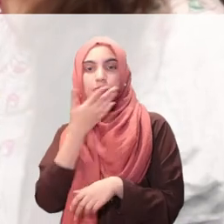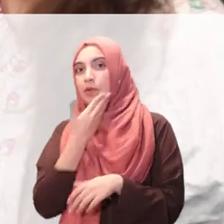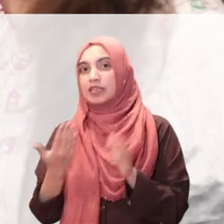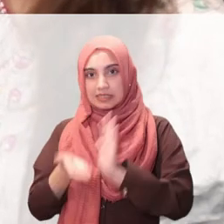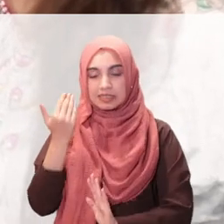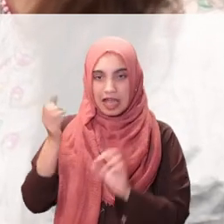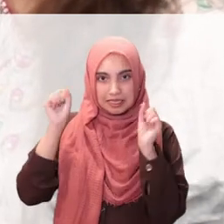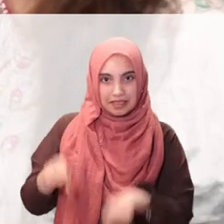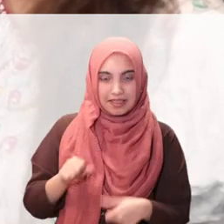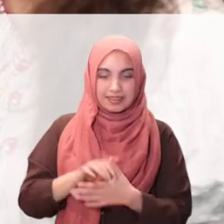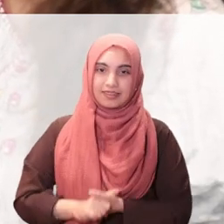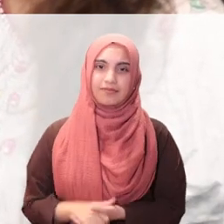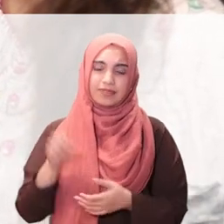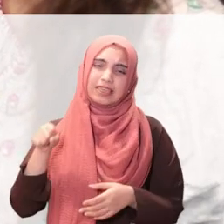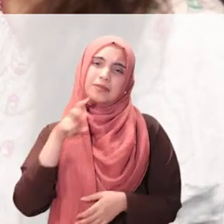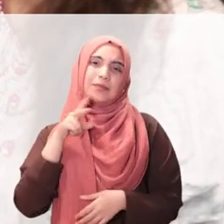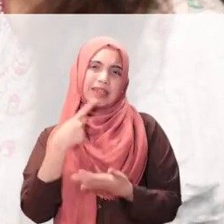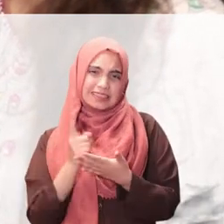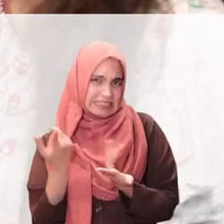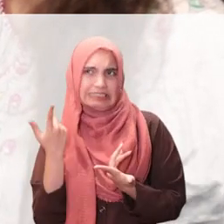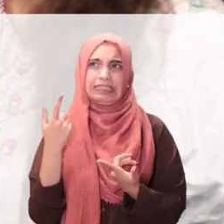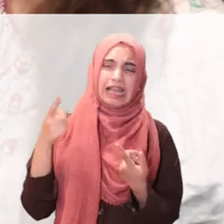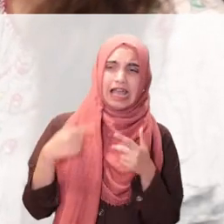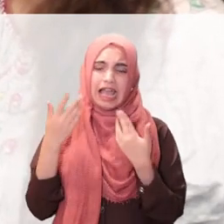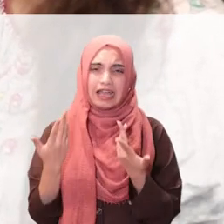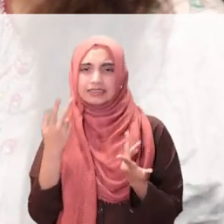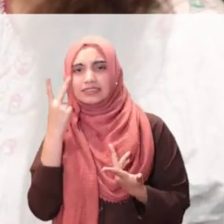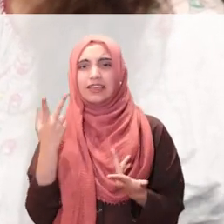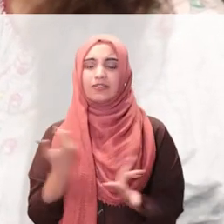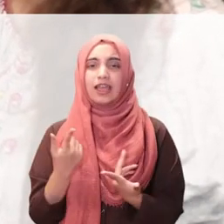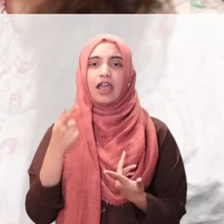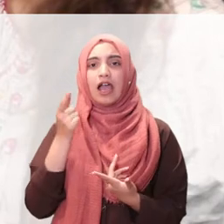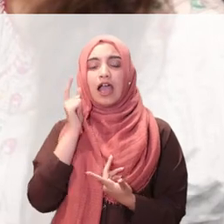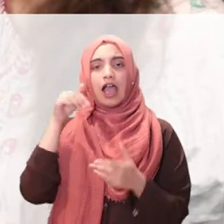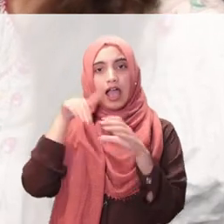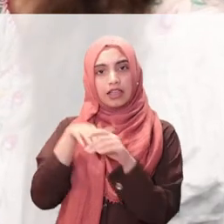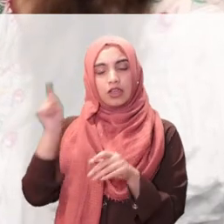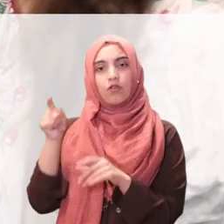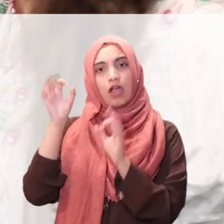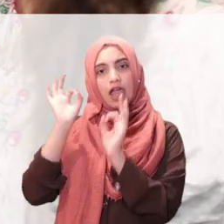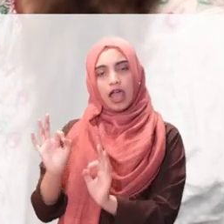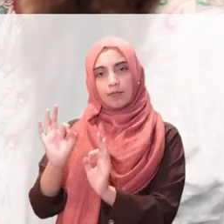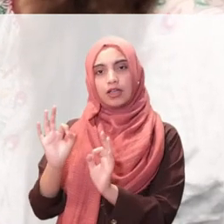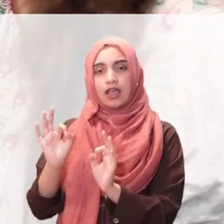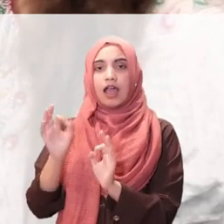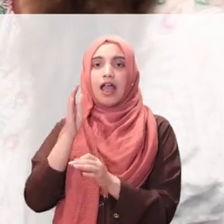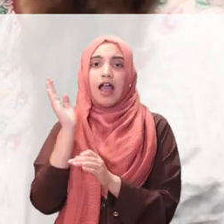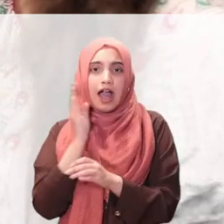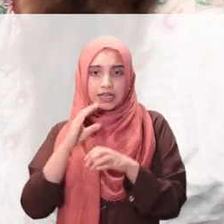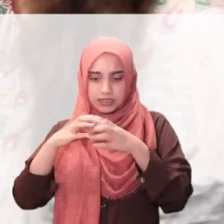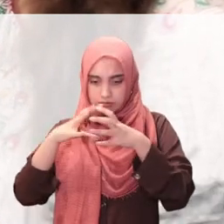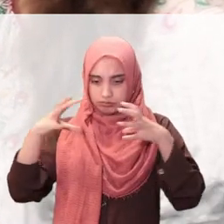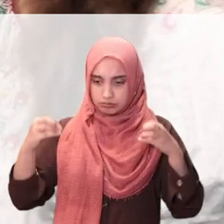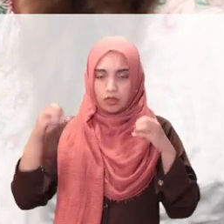जन्म का अपनी से यू आई वांट टू इट सॉरी लुटिया निकला आपके अच्छे अलग नौकरी